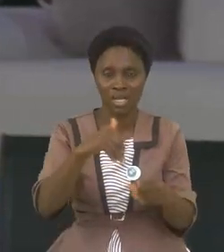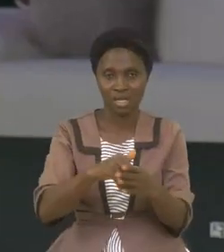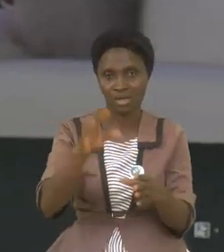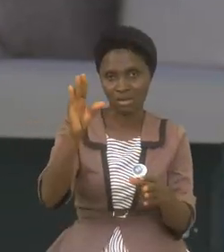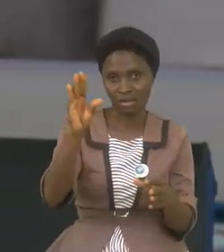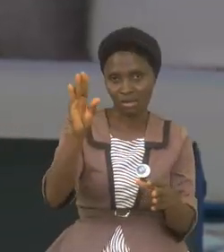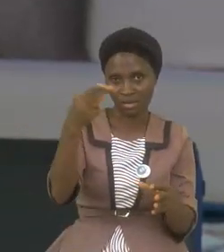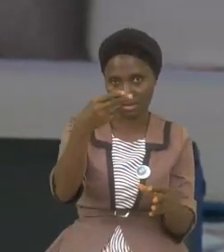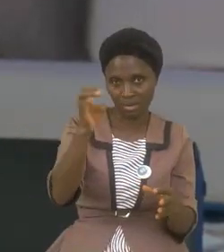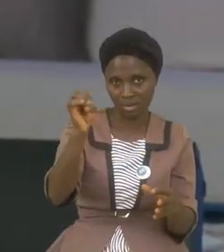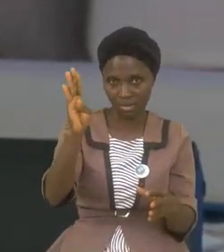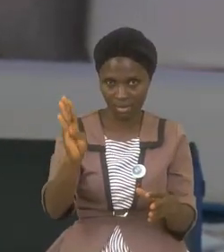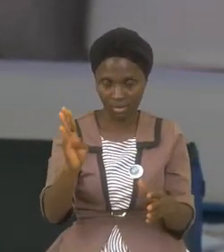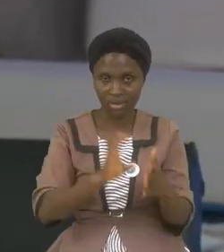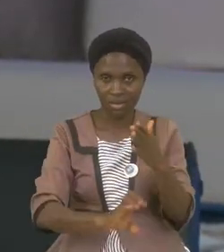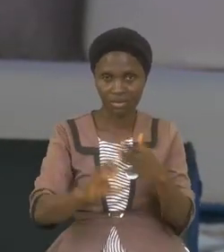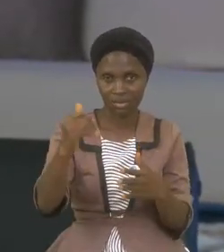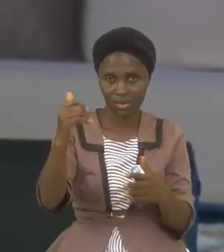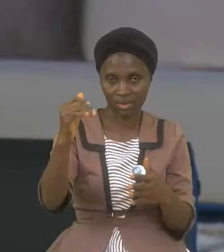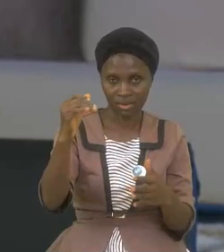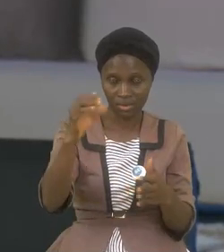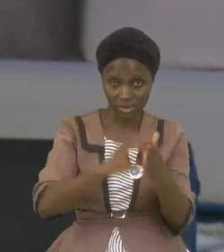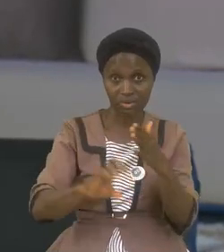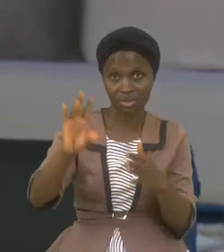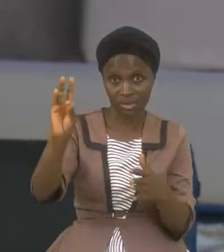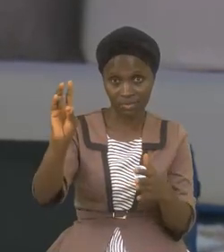capable? Capable de faire quoi?